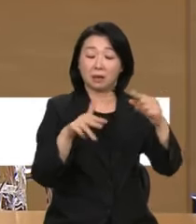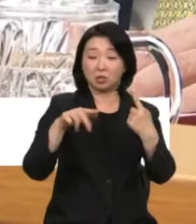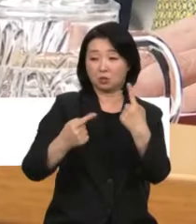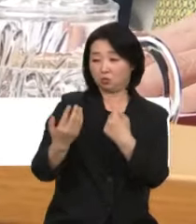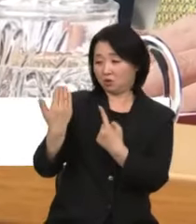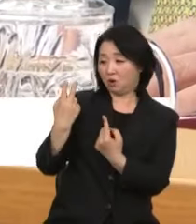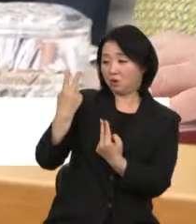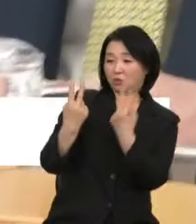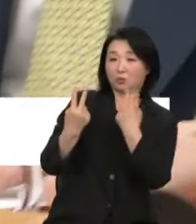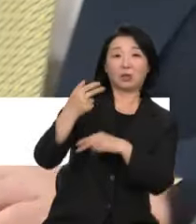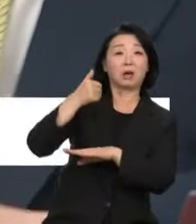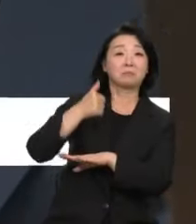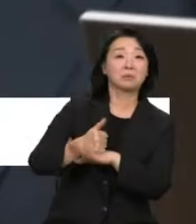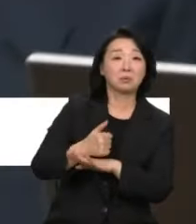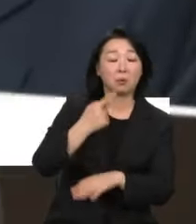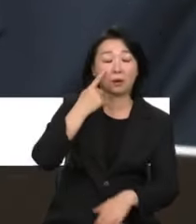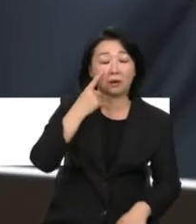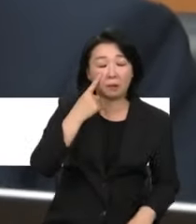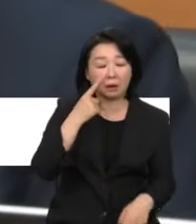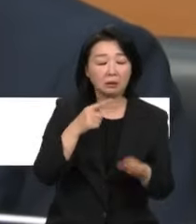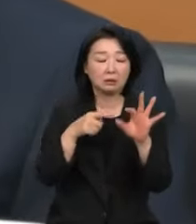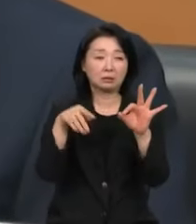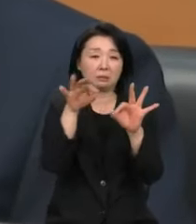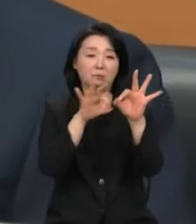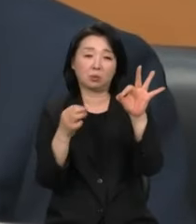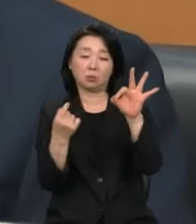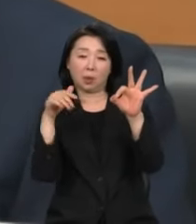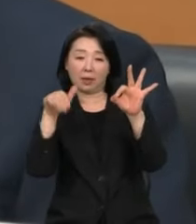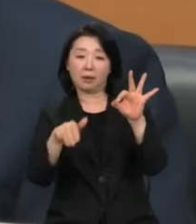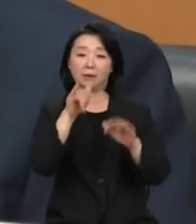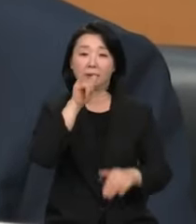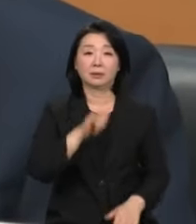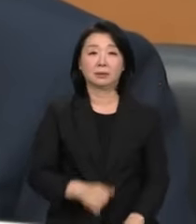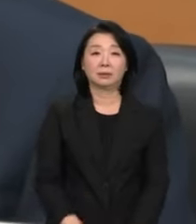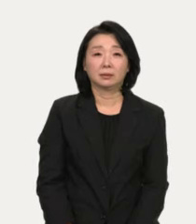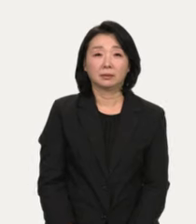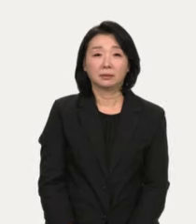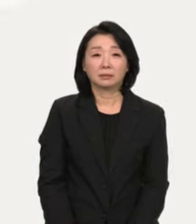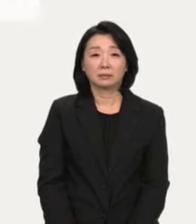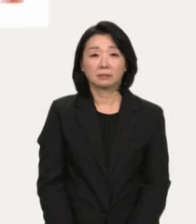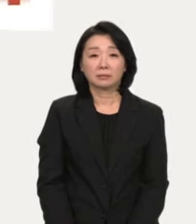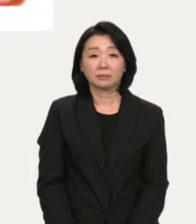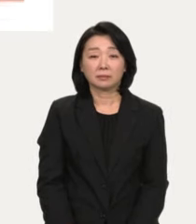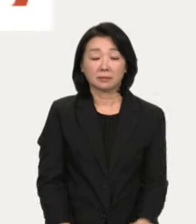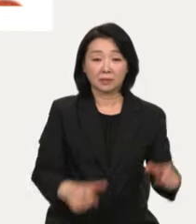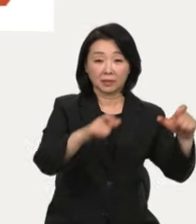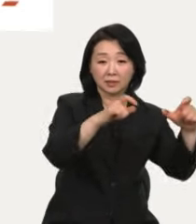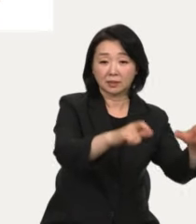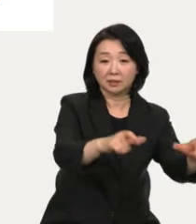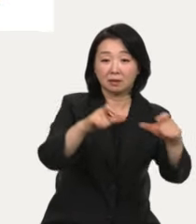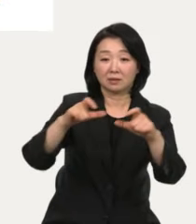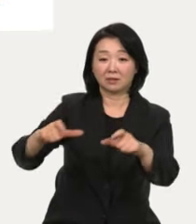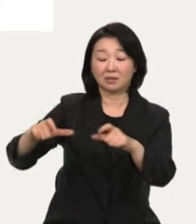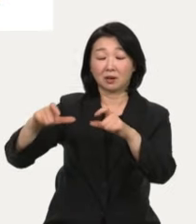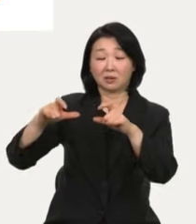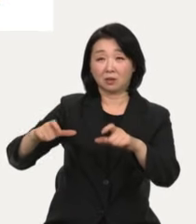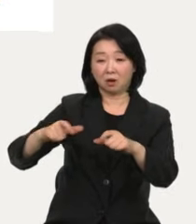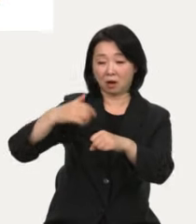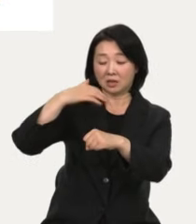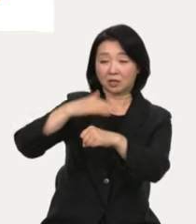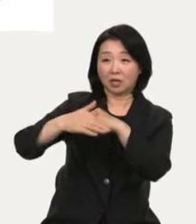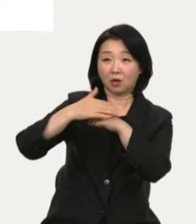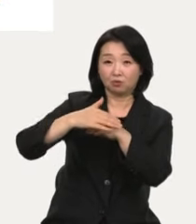조사 결과에 비하면 10%포인트 가까이 떨어진 수치입니다. 지역별로는 텃밭인 대구,